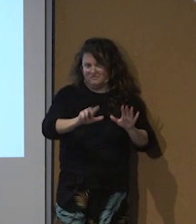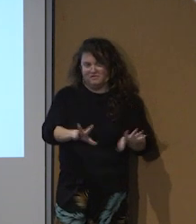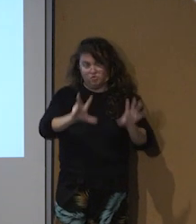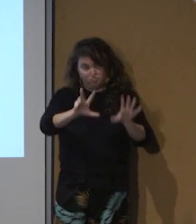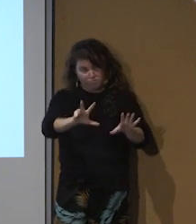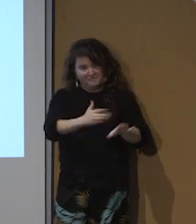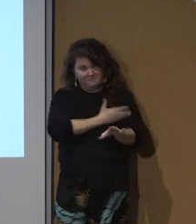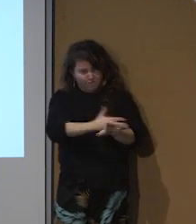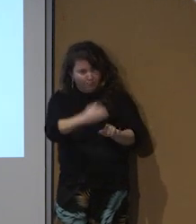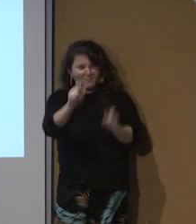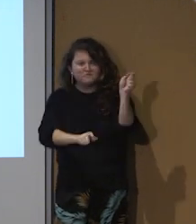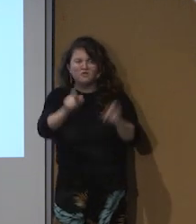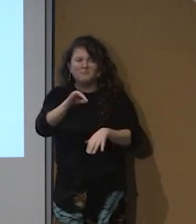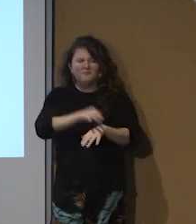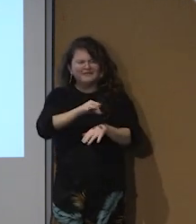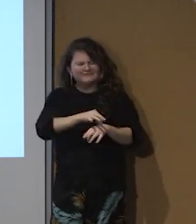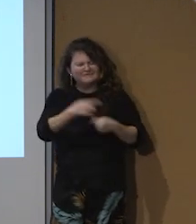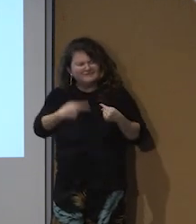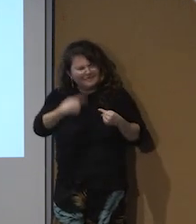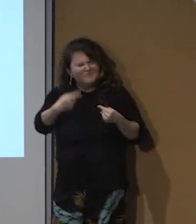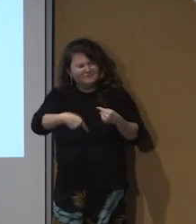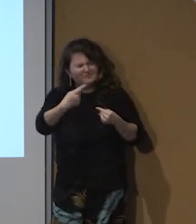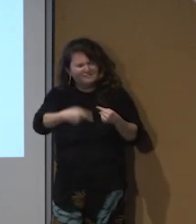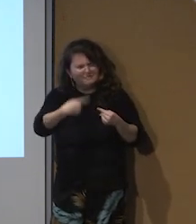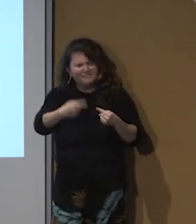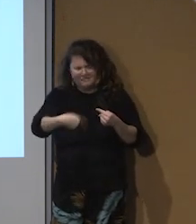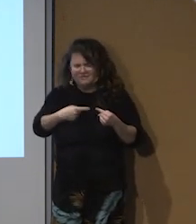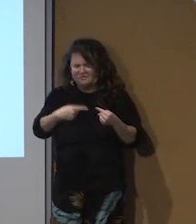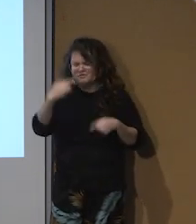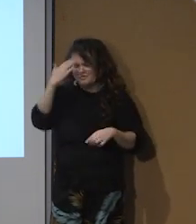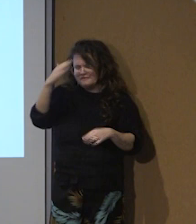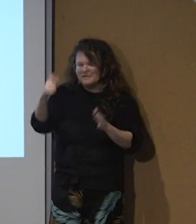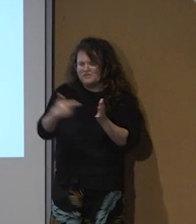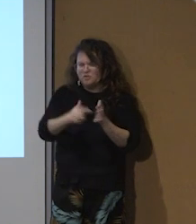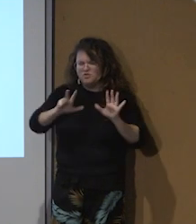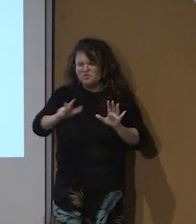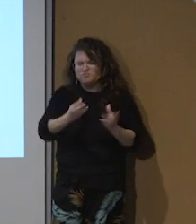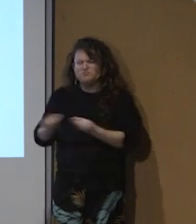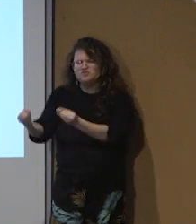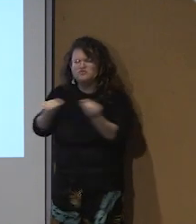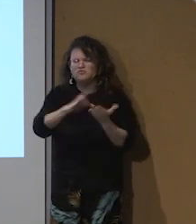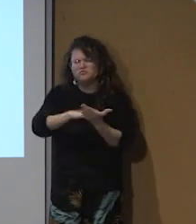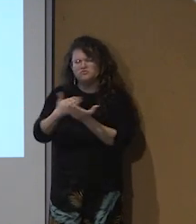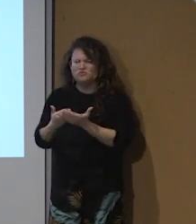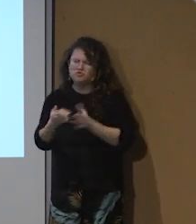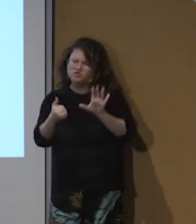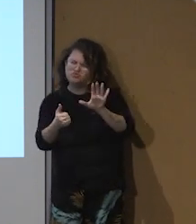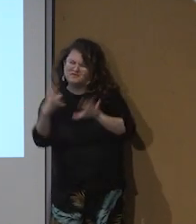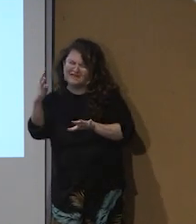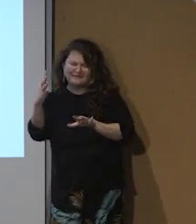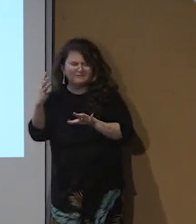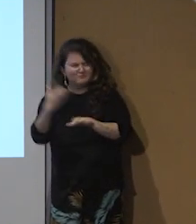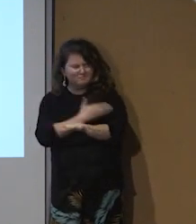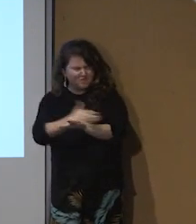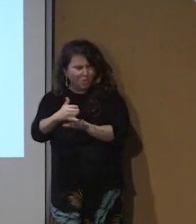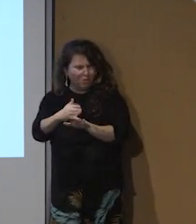malades chroniques, sachant que la population en 2008, population générale, était d'à peu près de 64 millions et